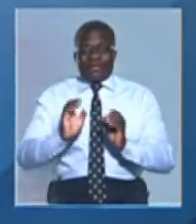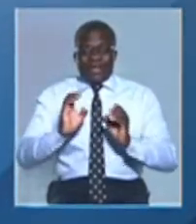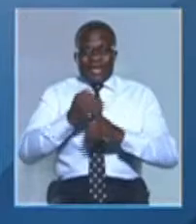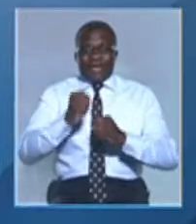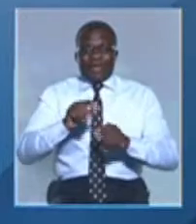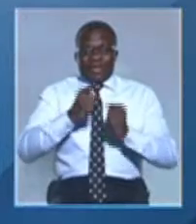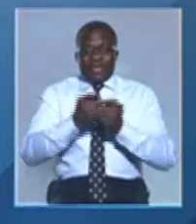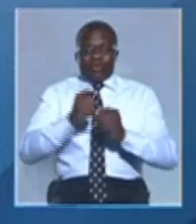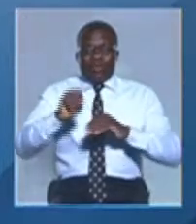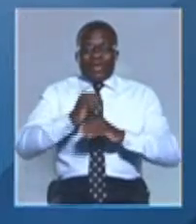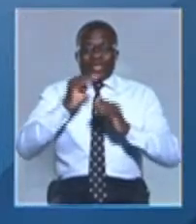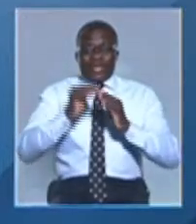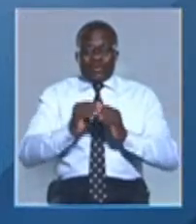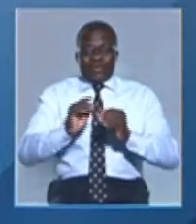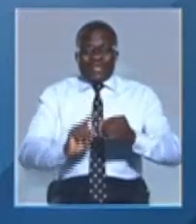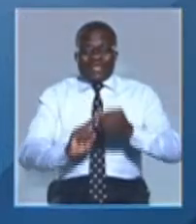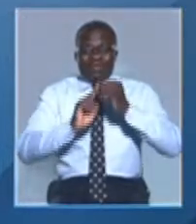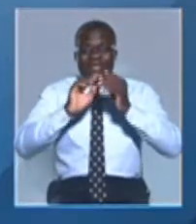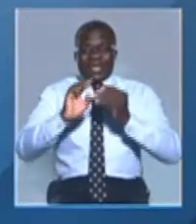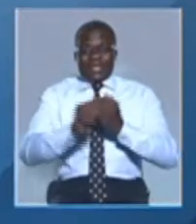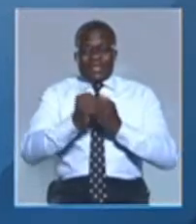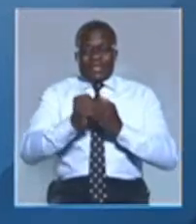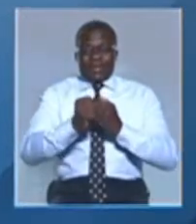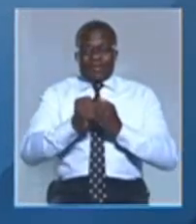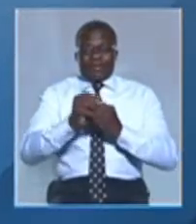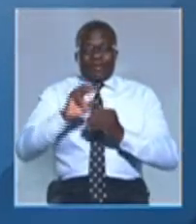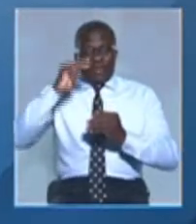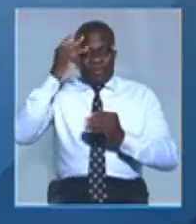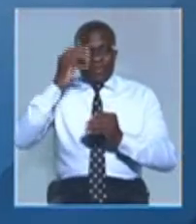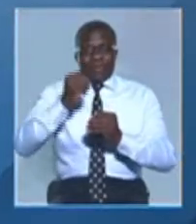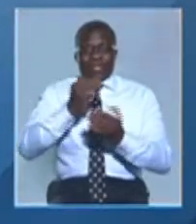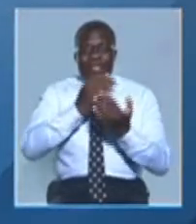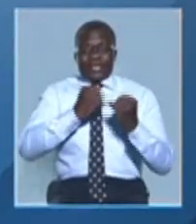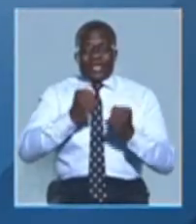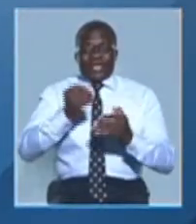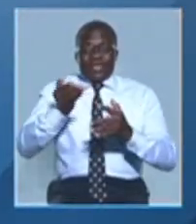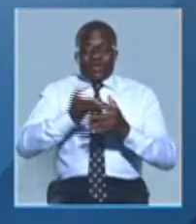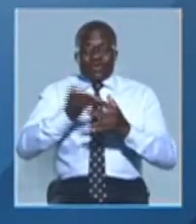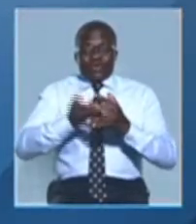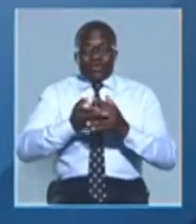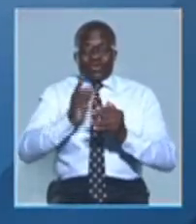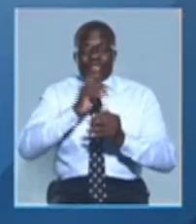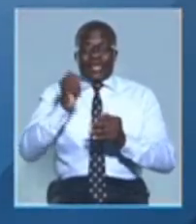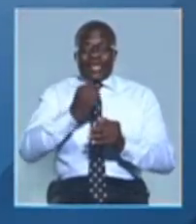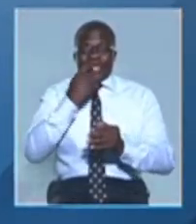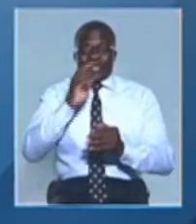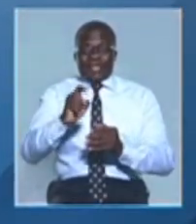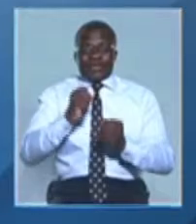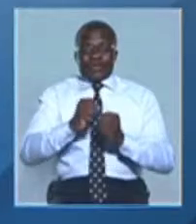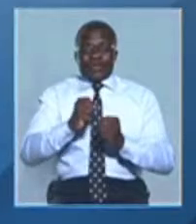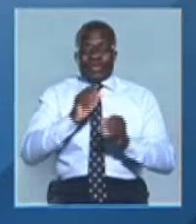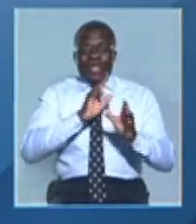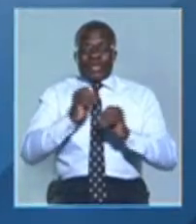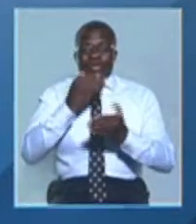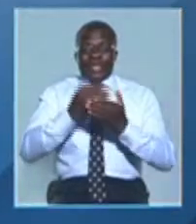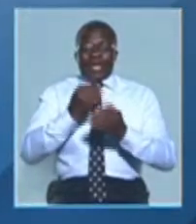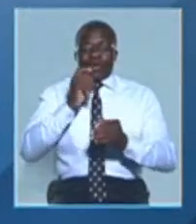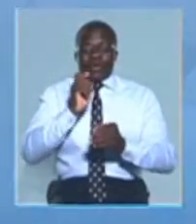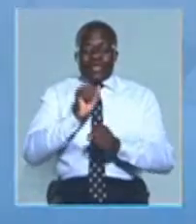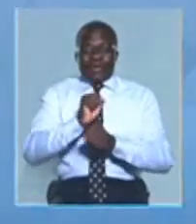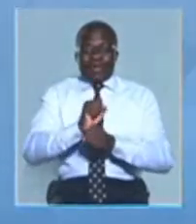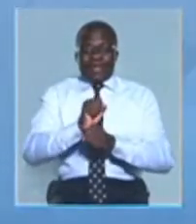et groupements d'entreprises spécialisés, les ministres chargés du dossier étant instruits d'en assurer la bonne